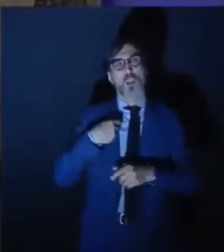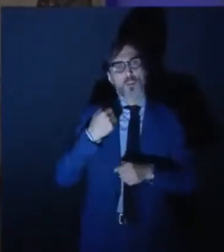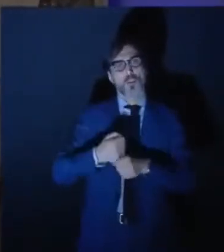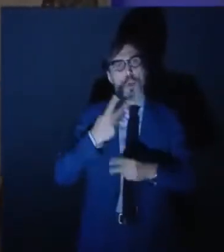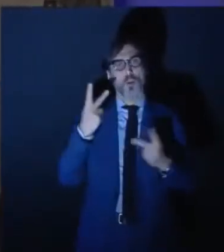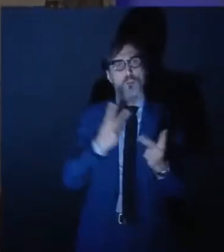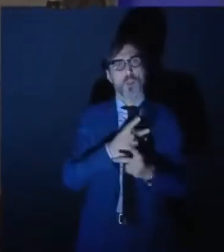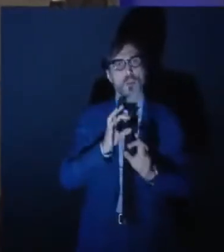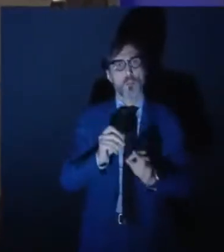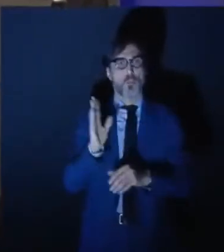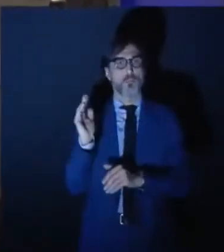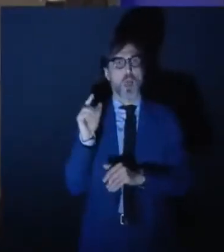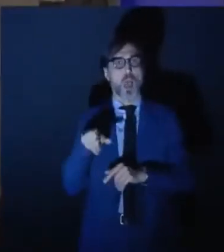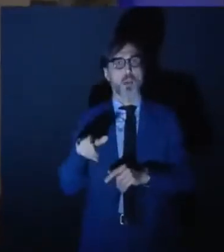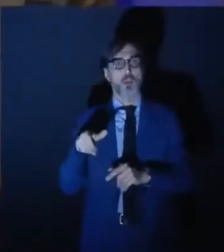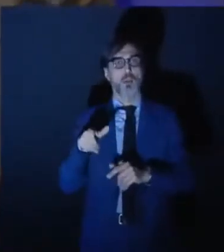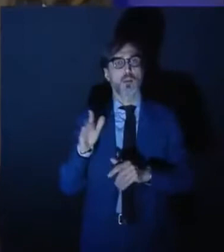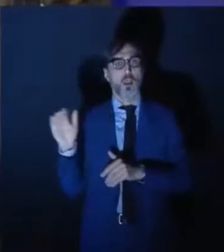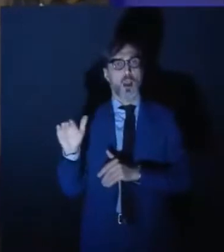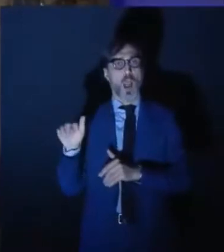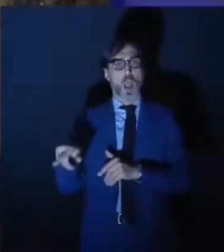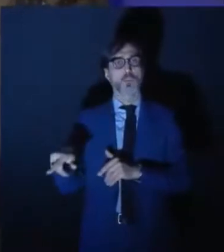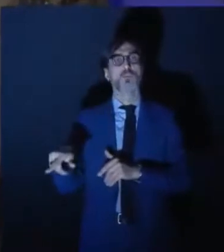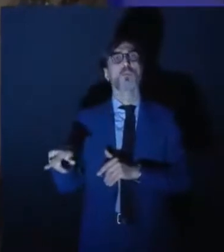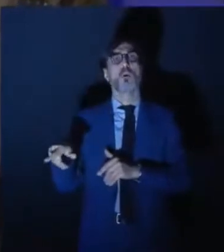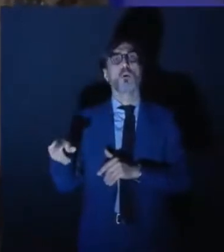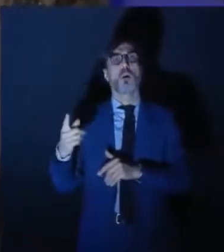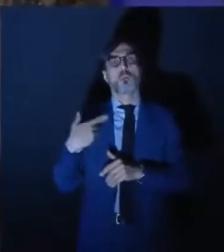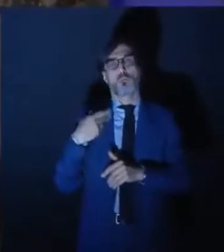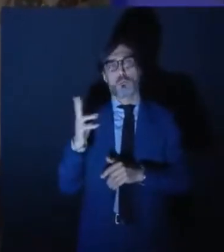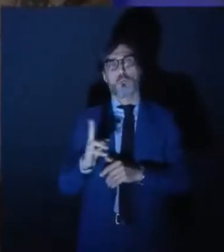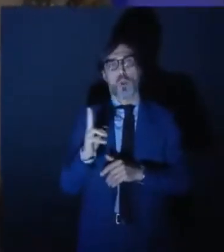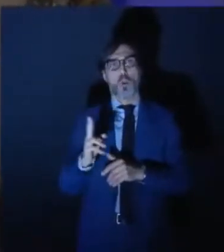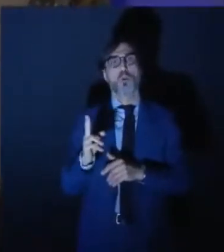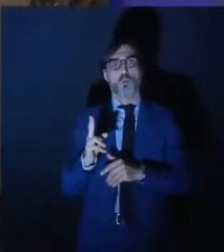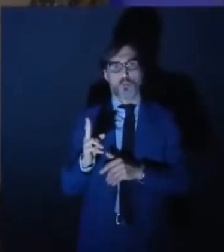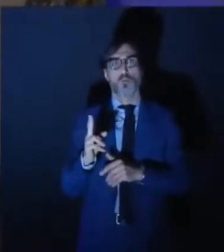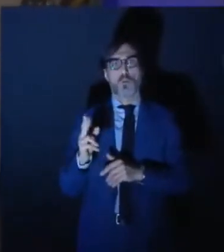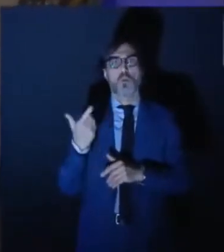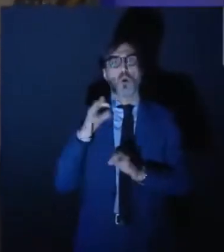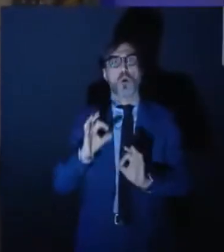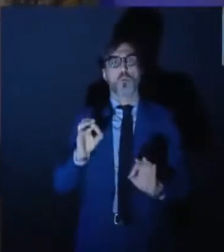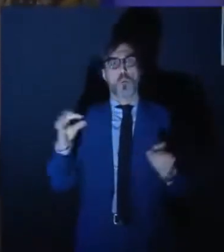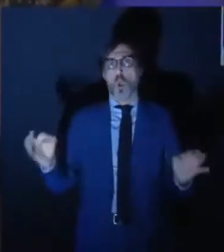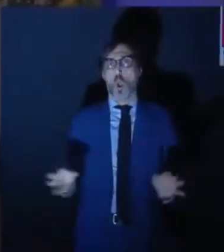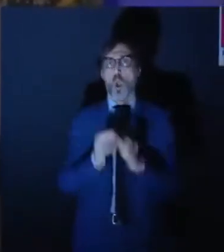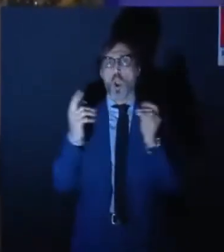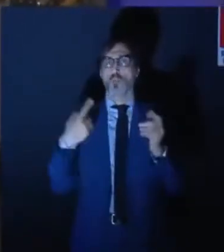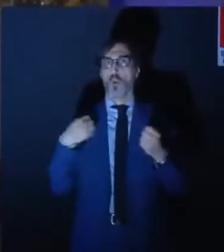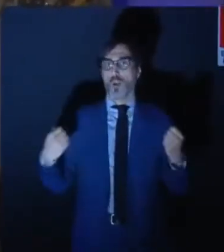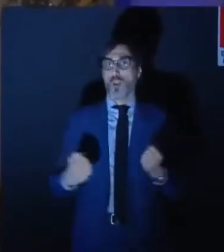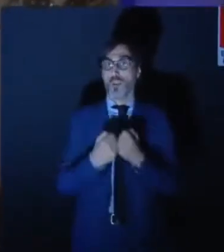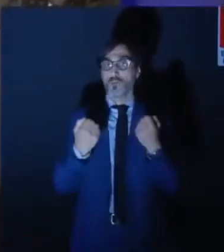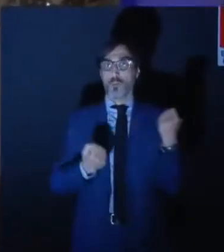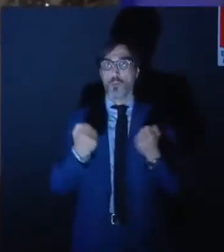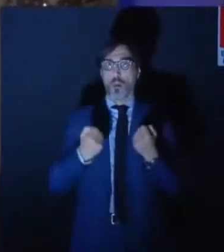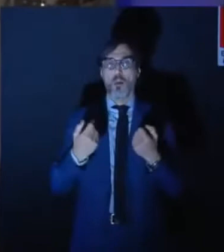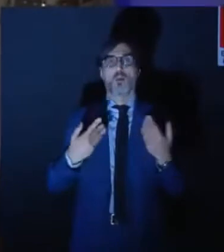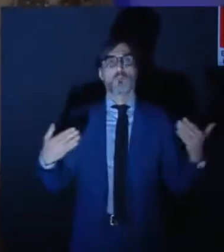di un ragazzo di bari che è venuto a mancare proprio in occasione di un incidente stradale